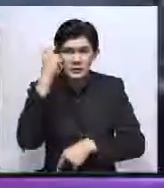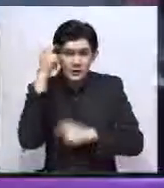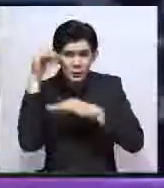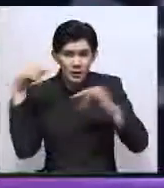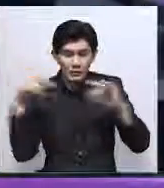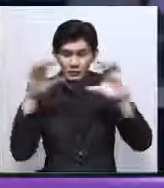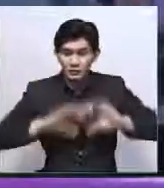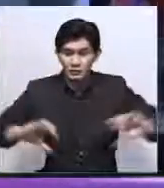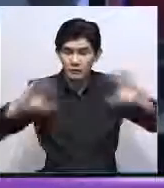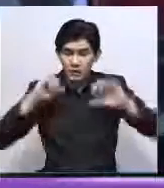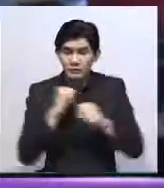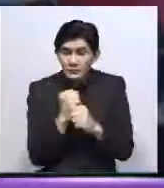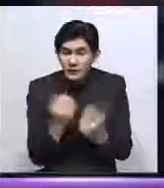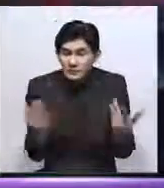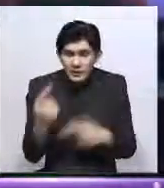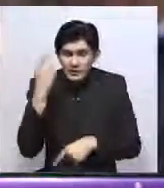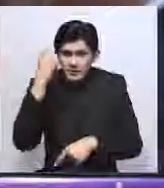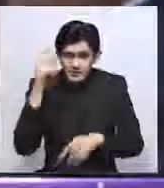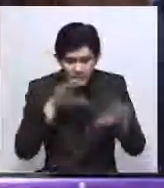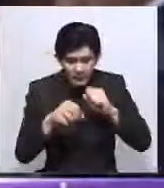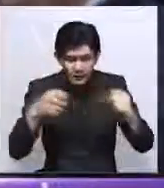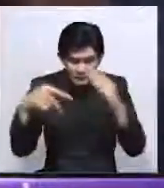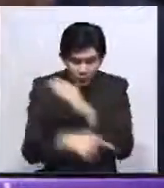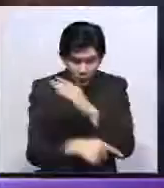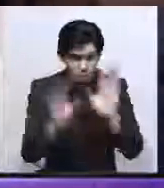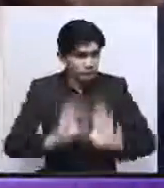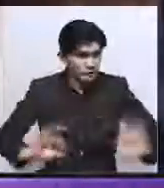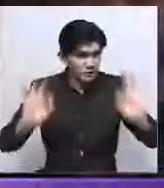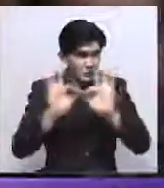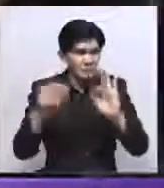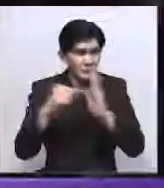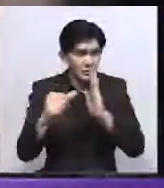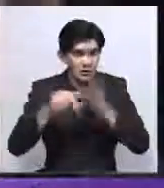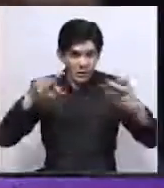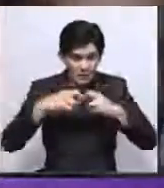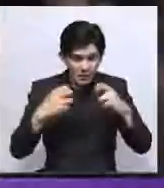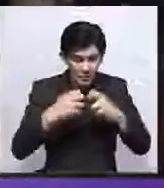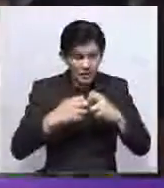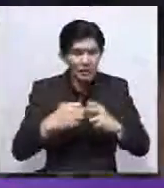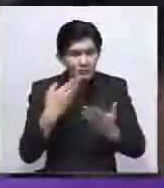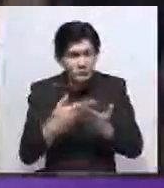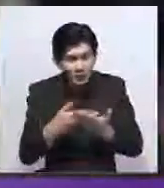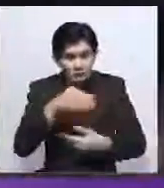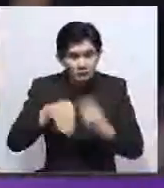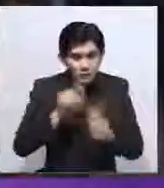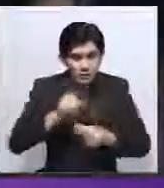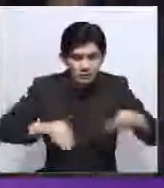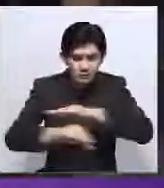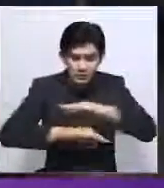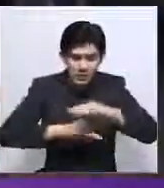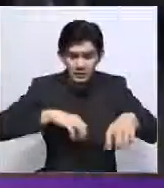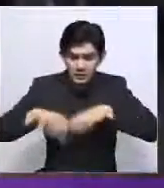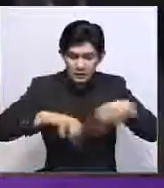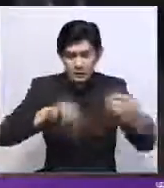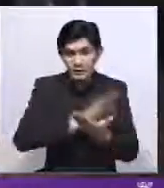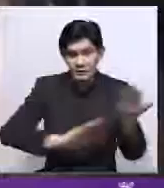วังต่อรัฐบาลยังไงโดยเฉพาะการปราบปรามการทุจริตคอร์รัปชันการแก้ไขปัญหาปากท้องและเศรษฐกิจฐานรากการจัด